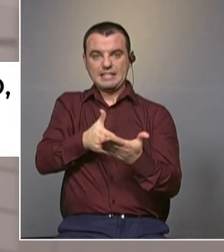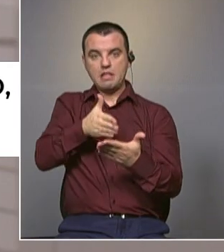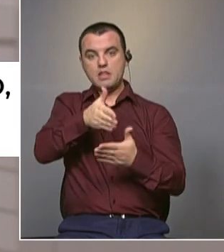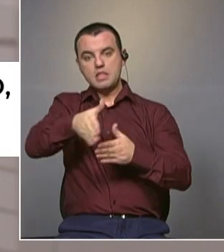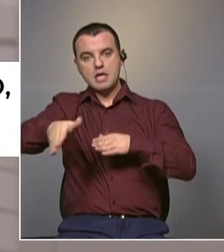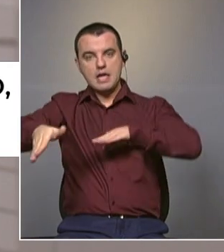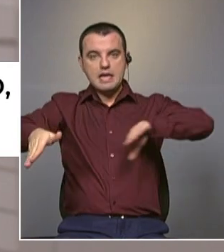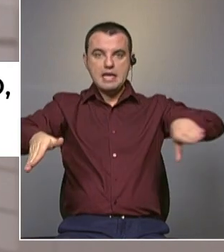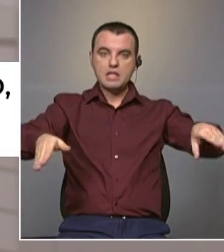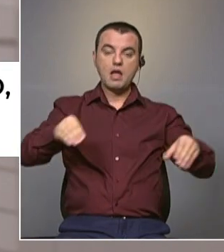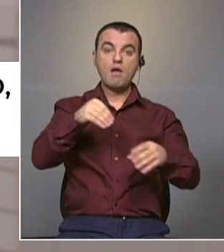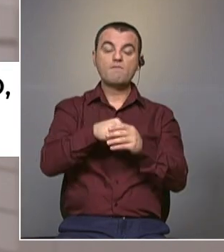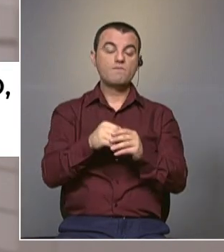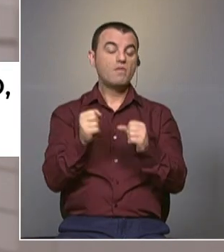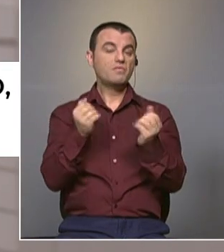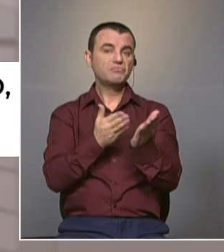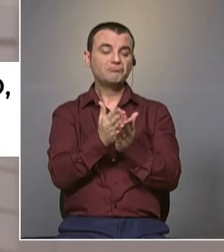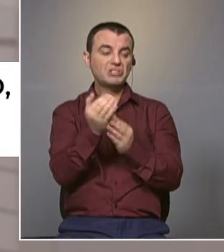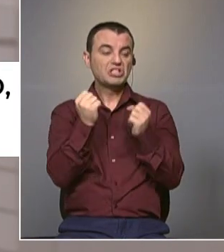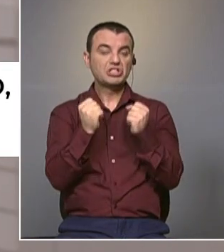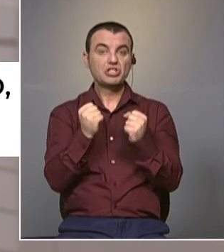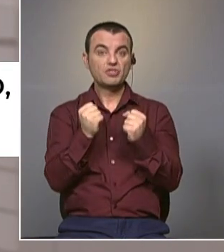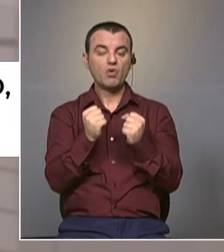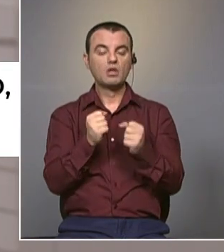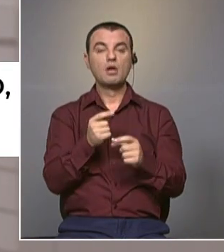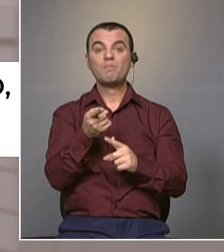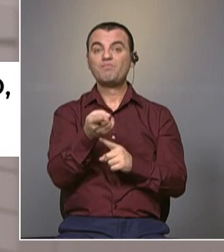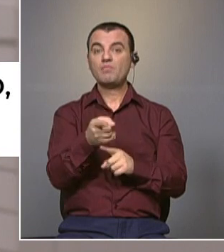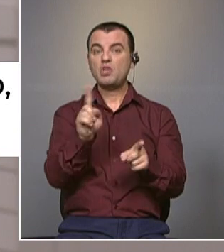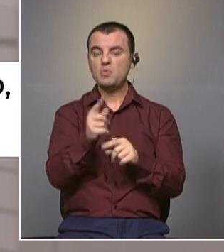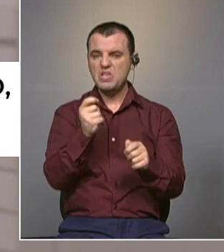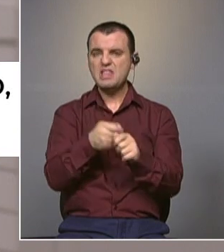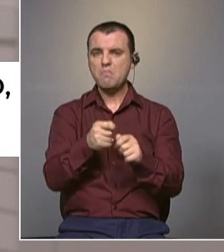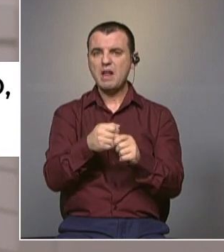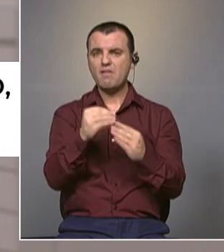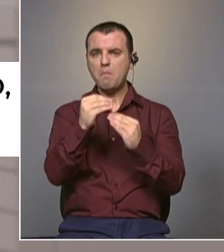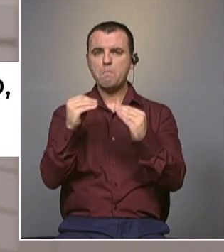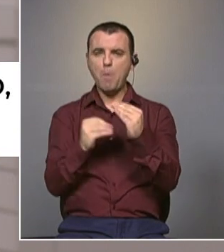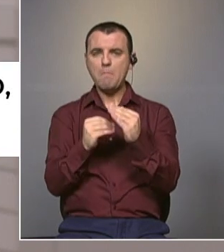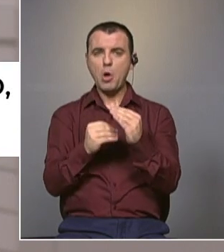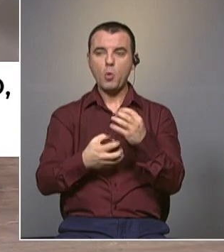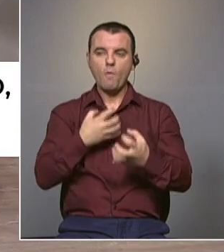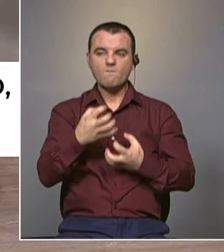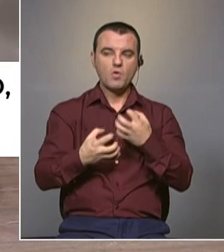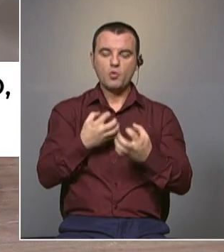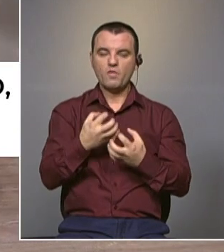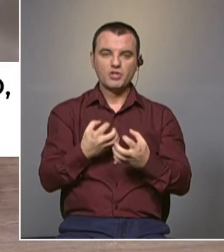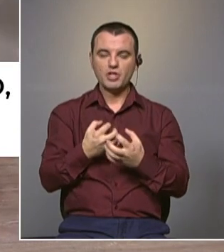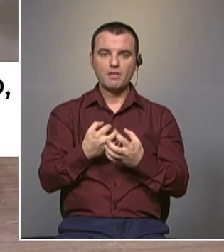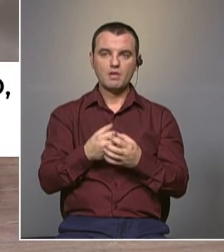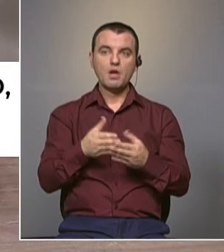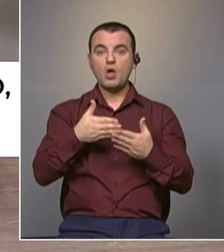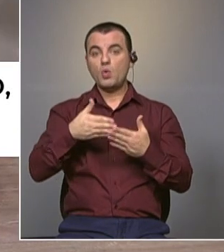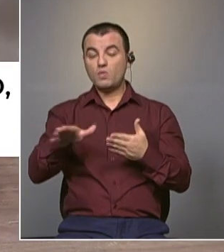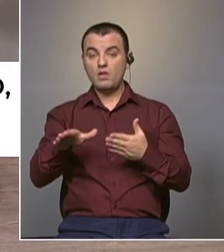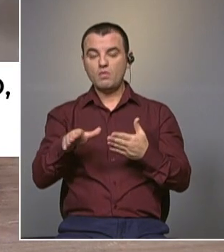в живеенето ни, обаче не ги е направила по-малко вълнуващи тия текстове. Освен